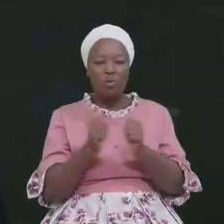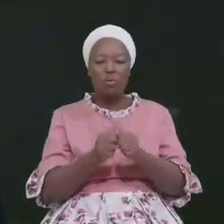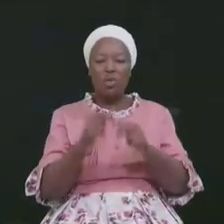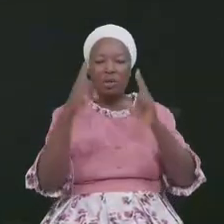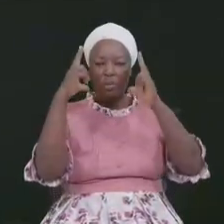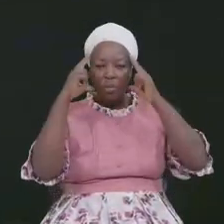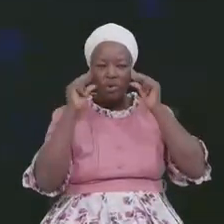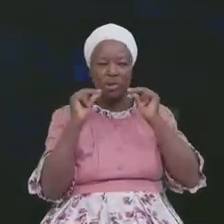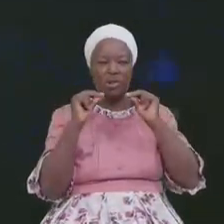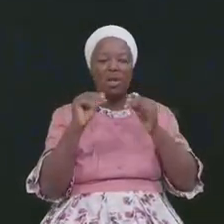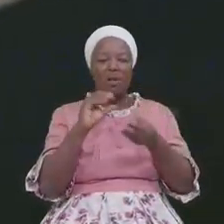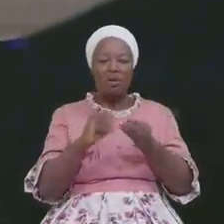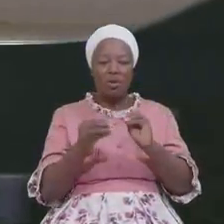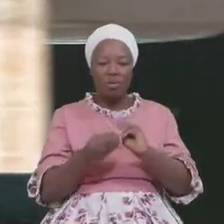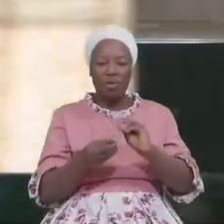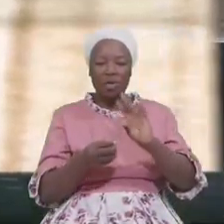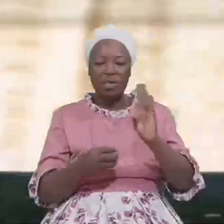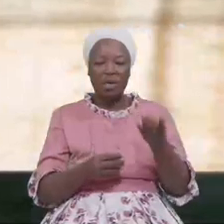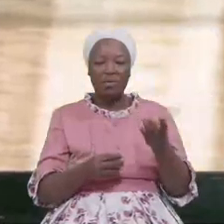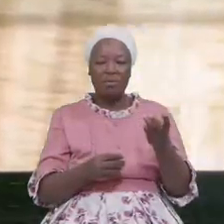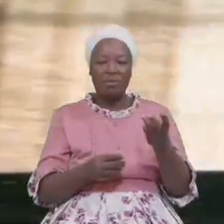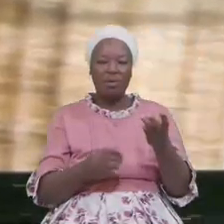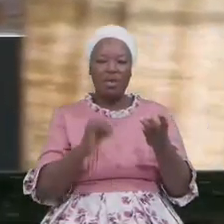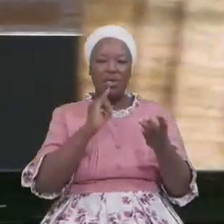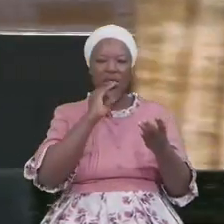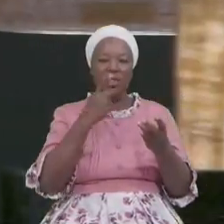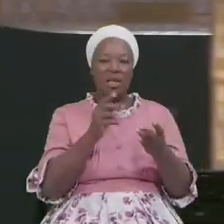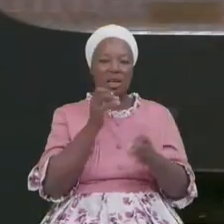Septièmement, le conseil